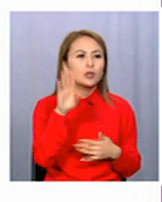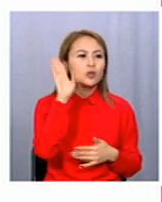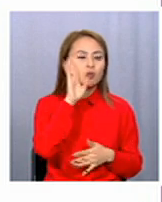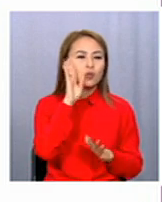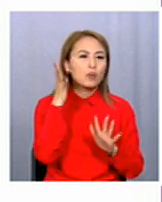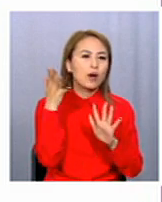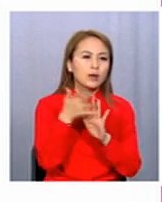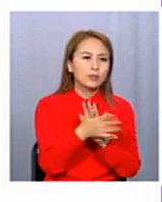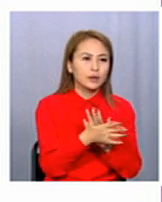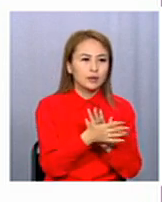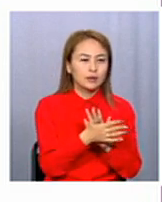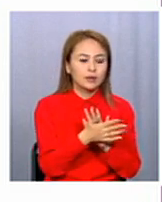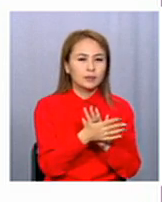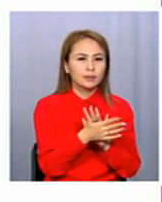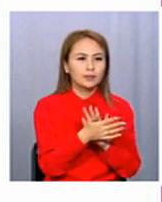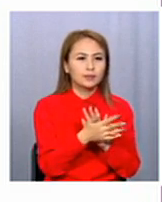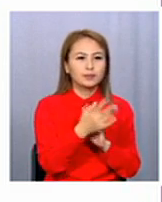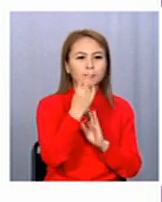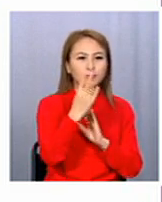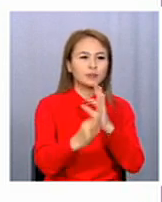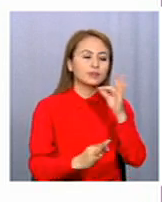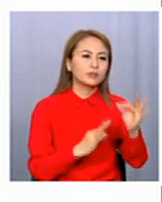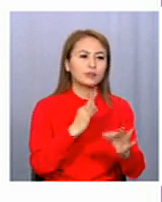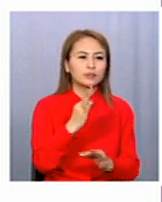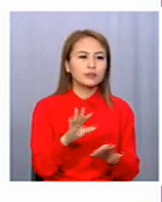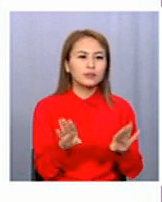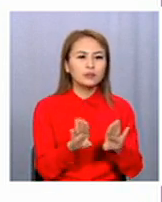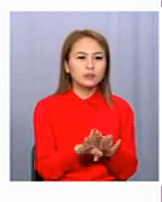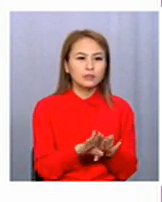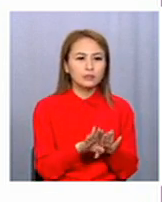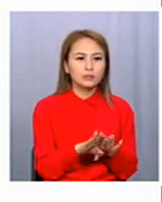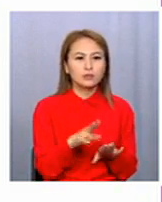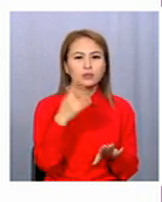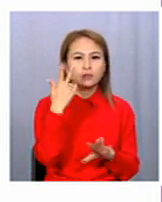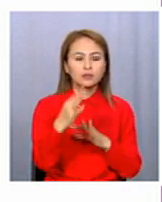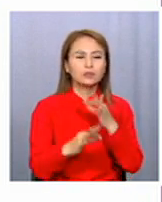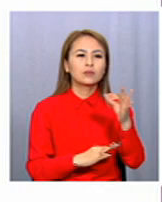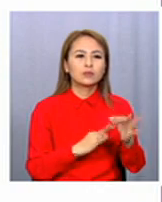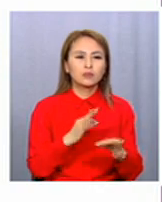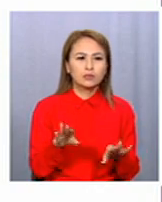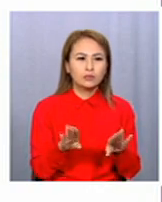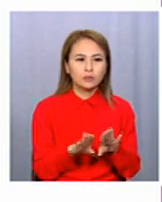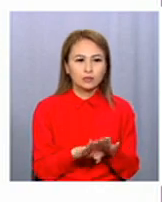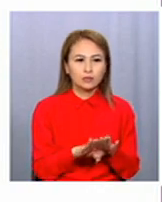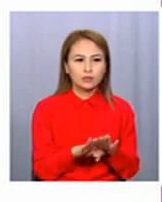кетеді? 2 тәулікте ше? 3 тәулікте ше?